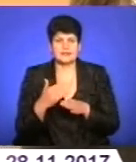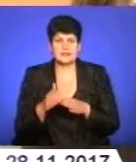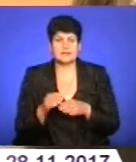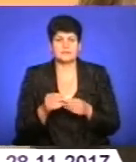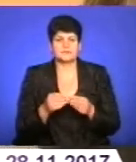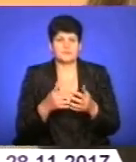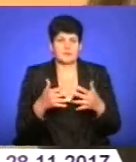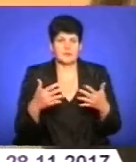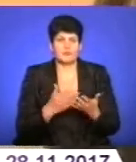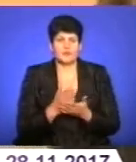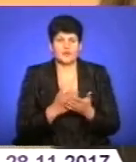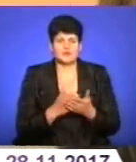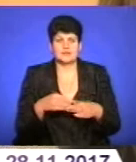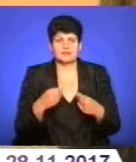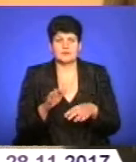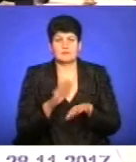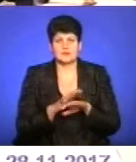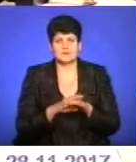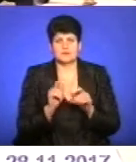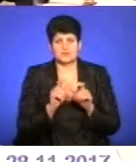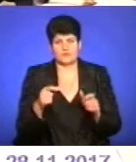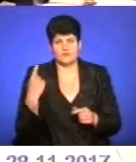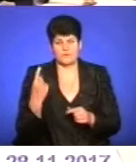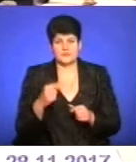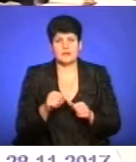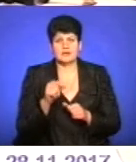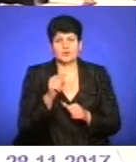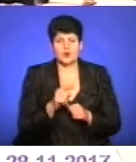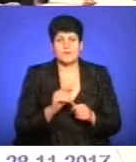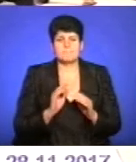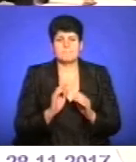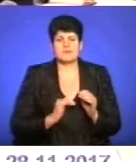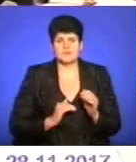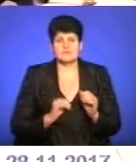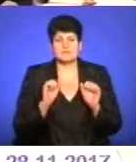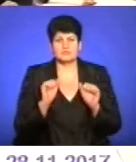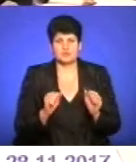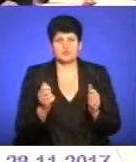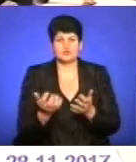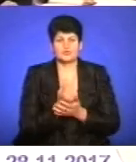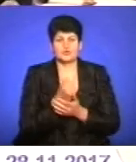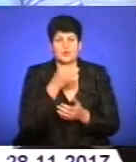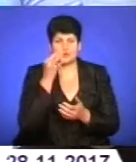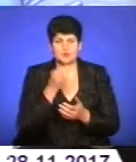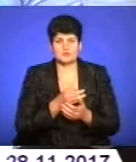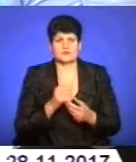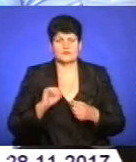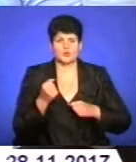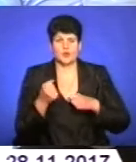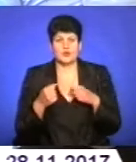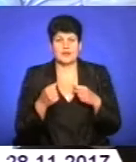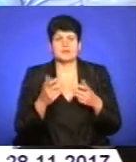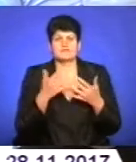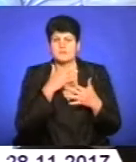які надають банківські установи області. Крім того, підприємці-початківці зможуть почерпнути досвід від колег, які вже багато